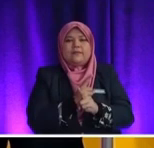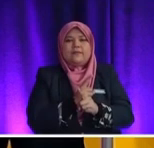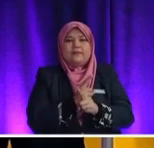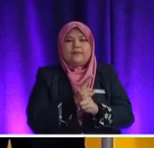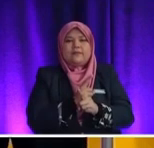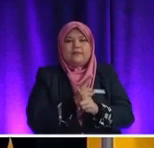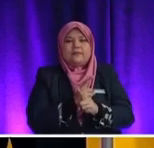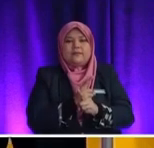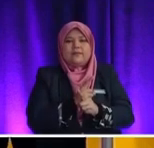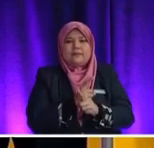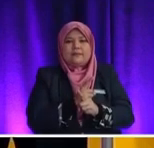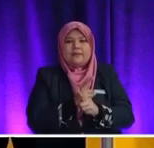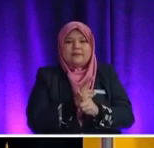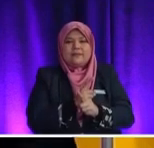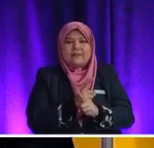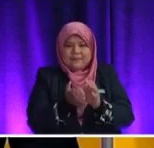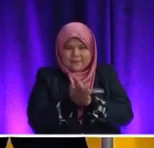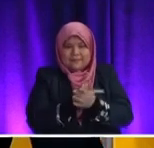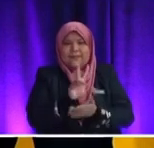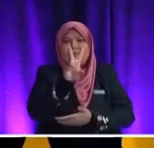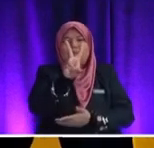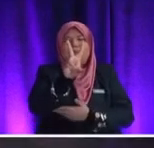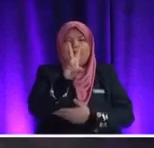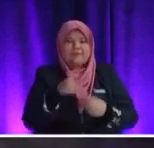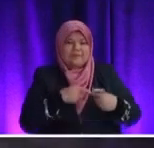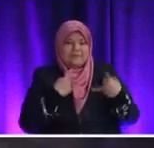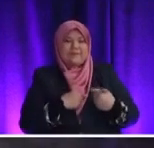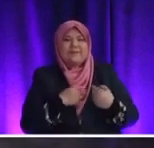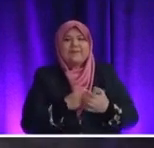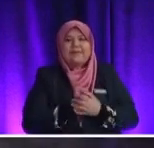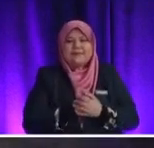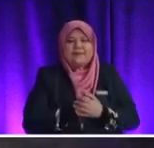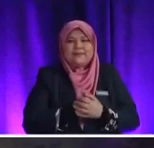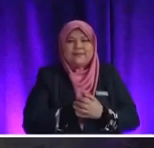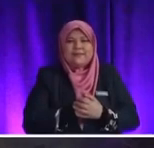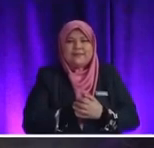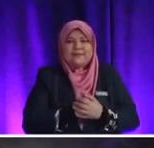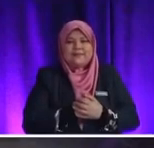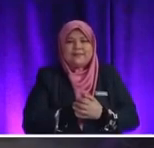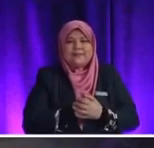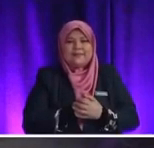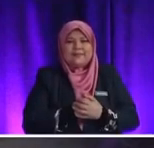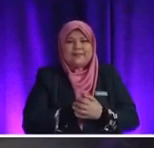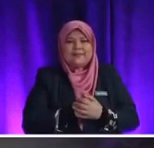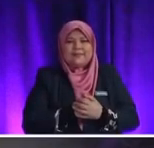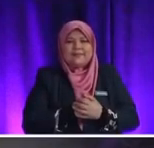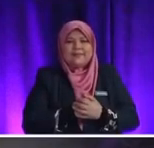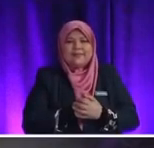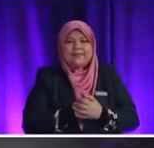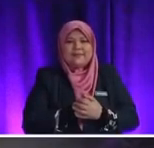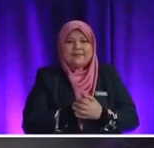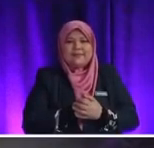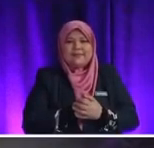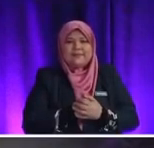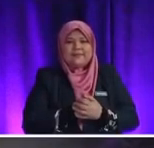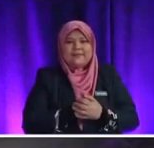mereka betul-betul selesai baiknya 2 Duo Ati udu one ya oke nasibe awalnya betul dapatlah